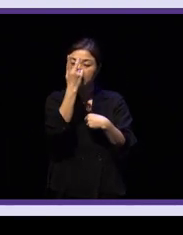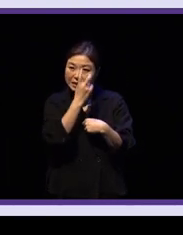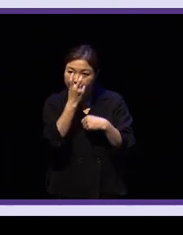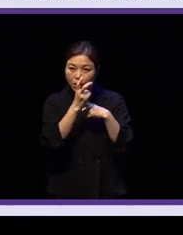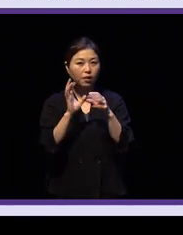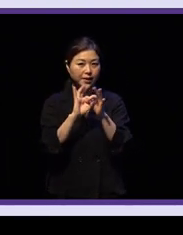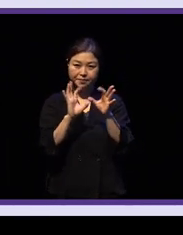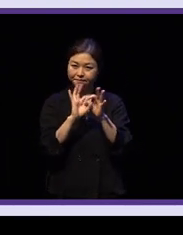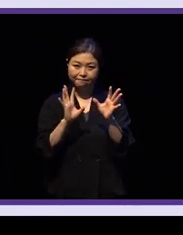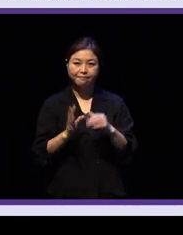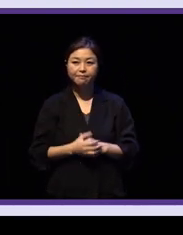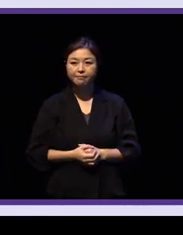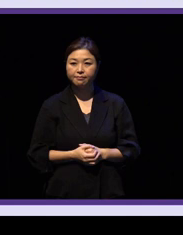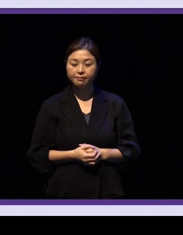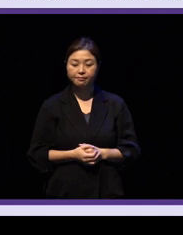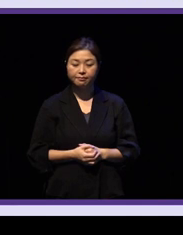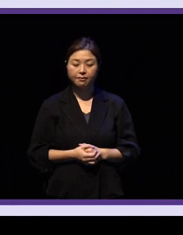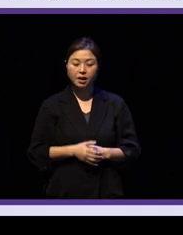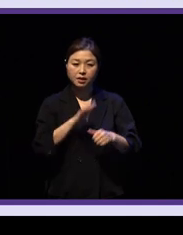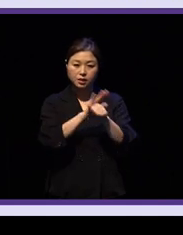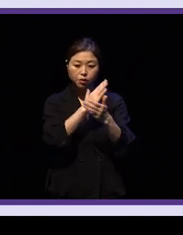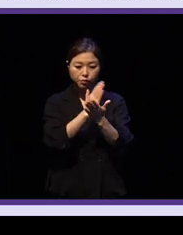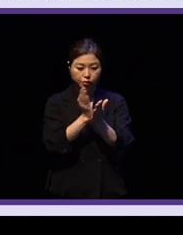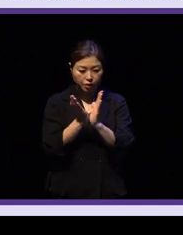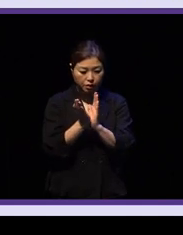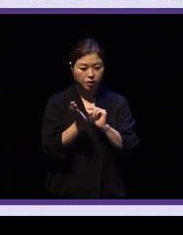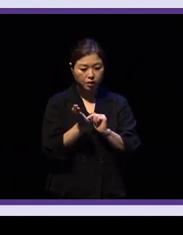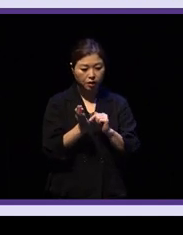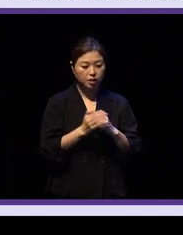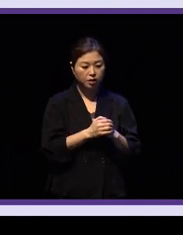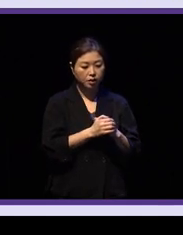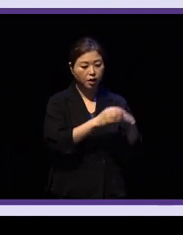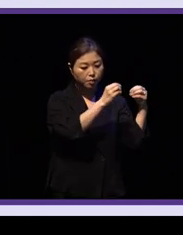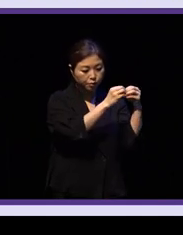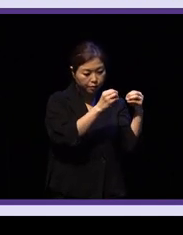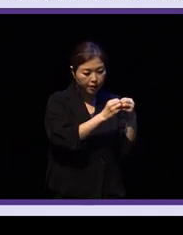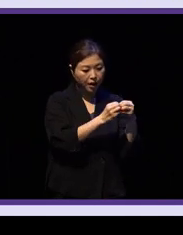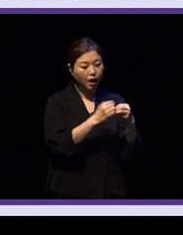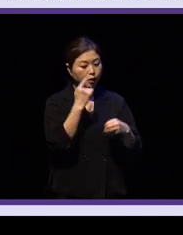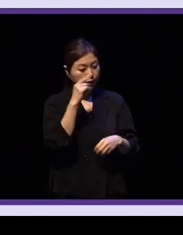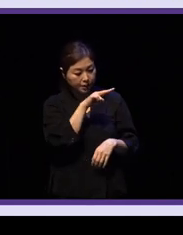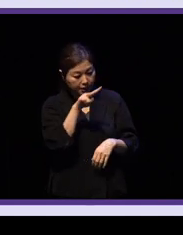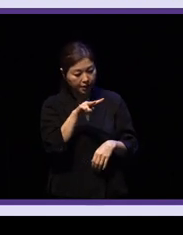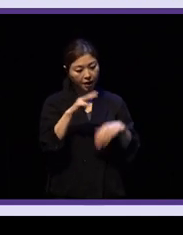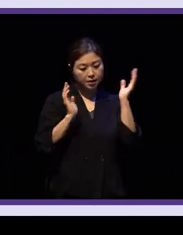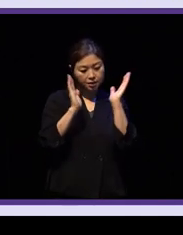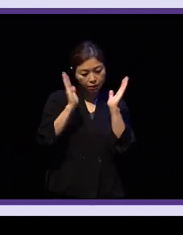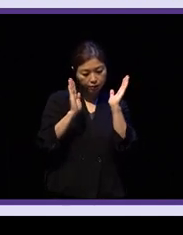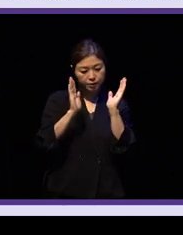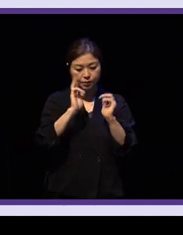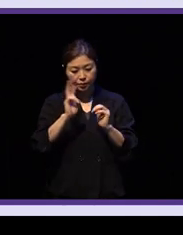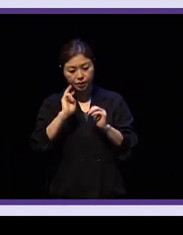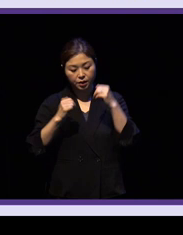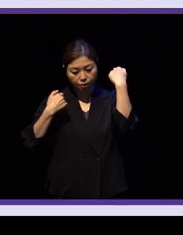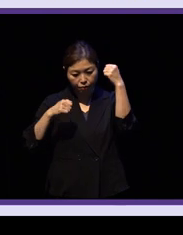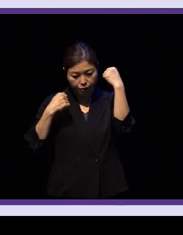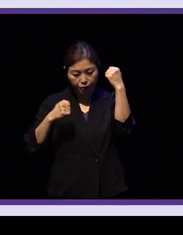말씀드립니다 지원 분야는 문학 시각 연극 뮤지컬 무용 음악 전통 다원예술입니다